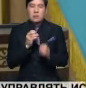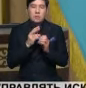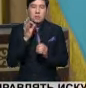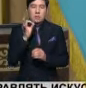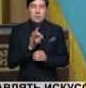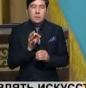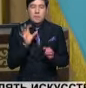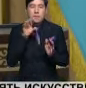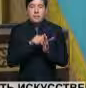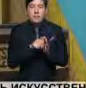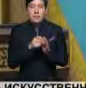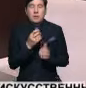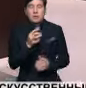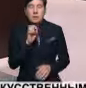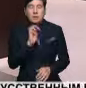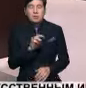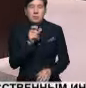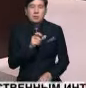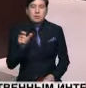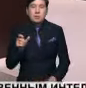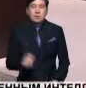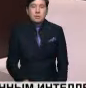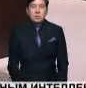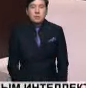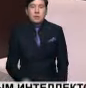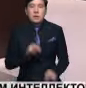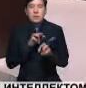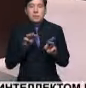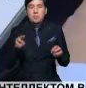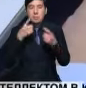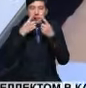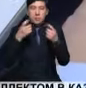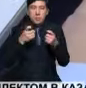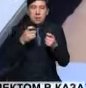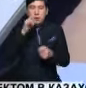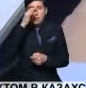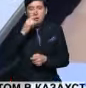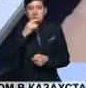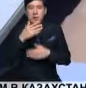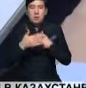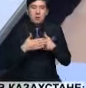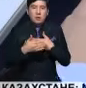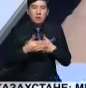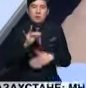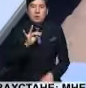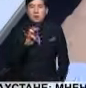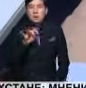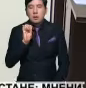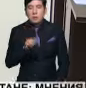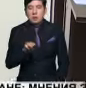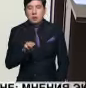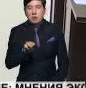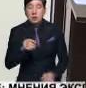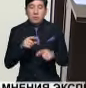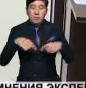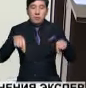достигнув 187 тысяч человек. Министр сообщил, что Казахстан также активно развивает искусственный интеллект. По его словам, в рамках